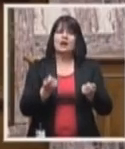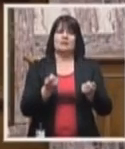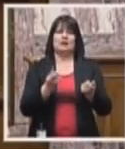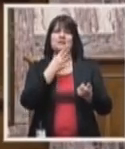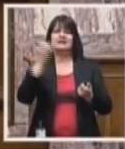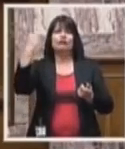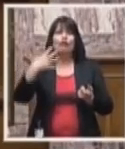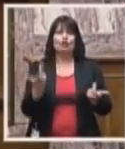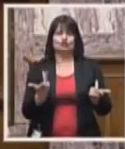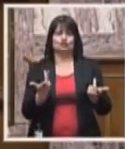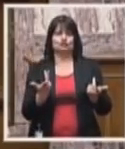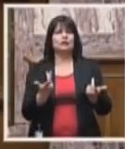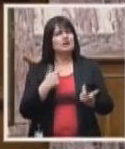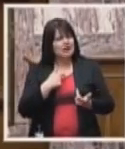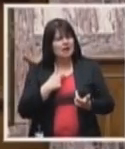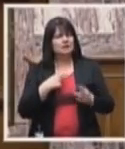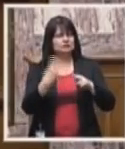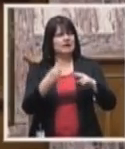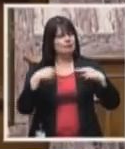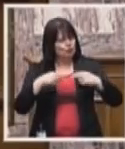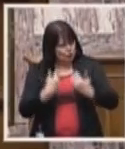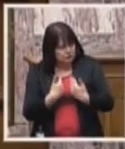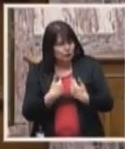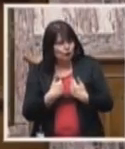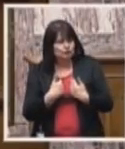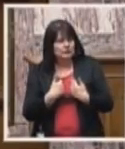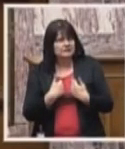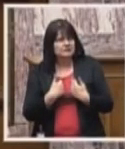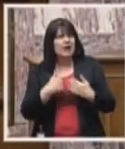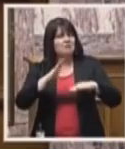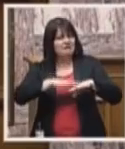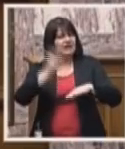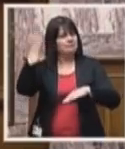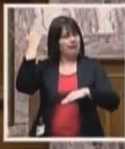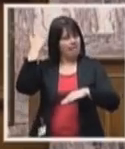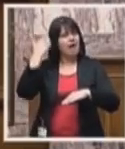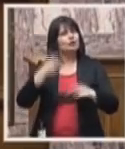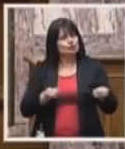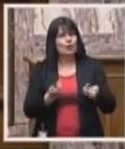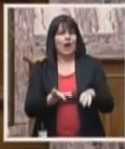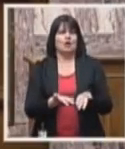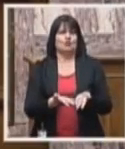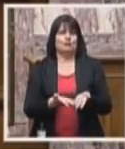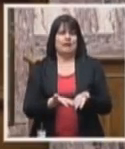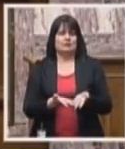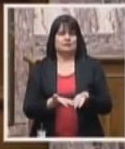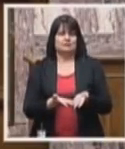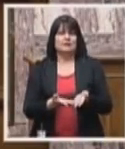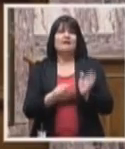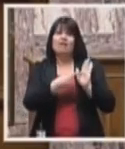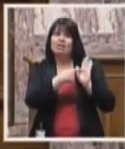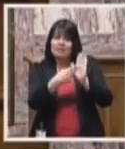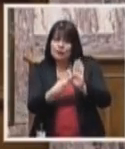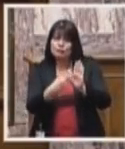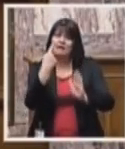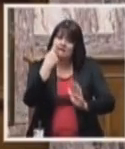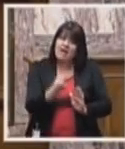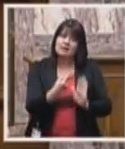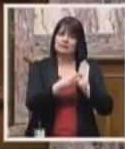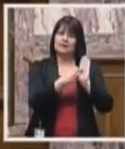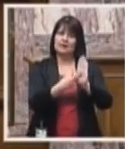σε στελέχη, σημαντικά στελέχη αυτής της παράταξης του παρελθόντος. Αυτό είναι το δείγμα της δικιάς